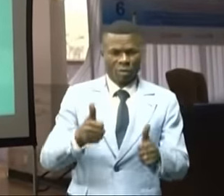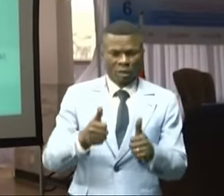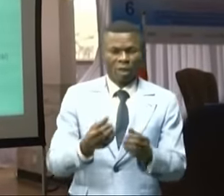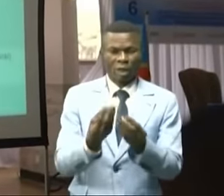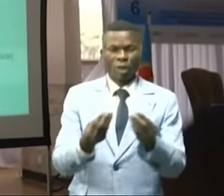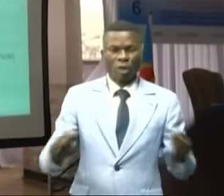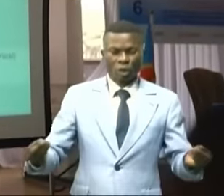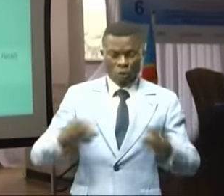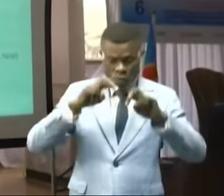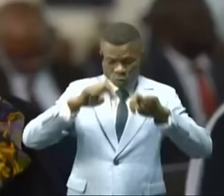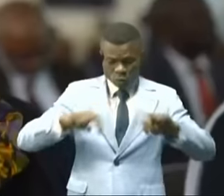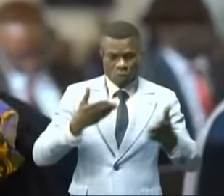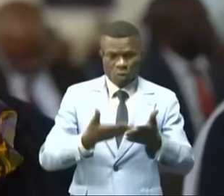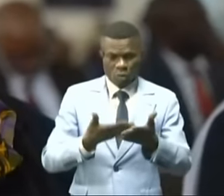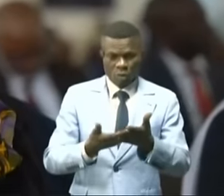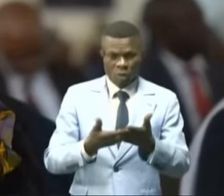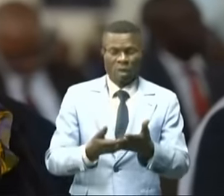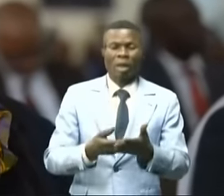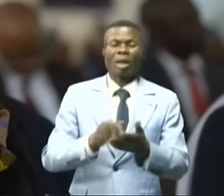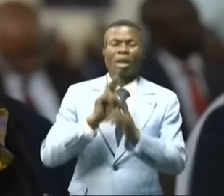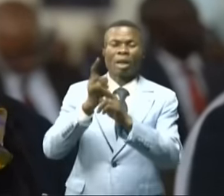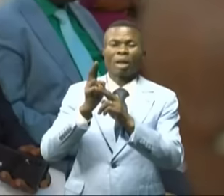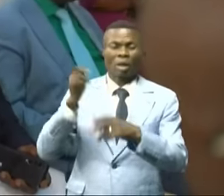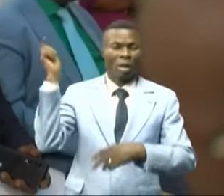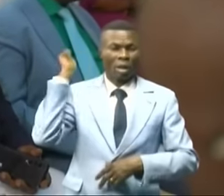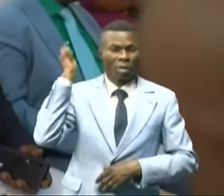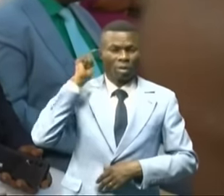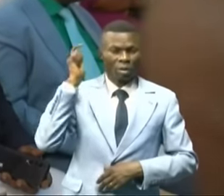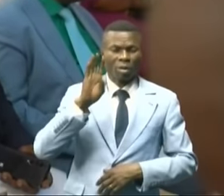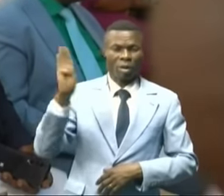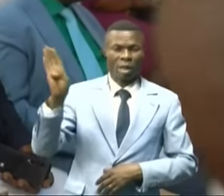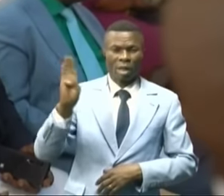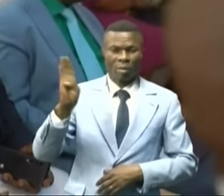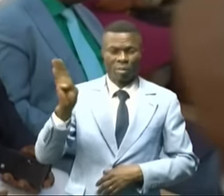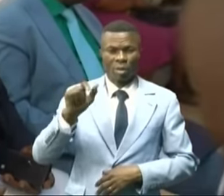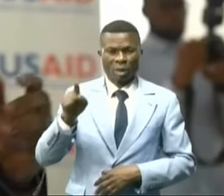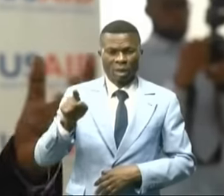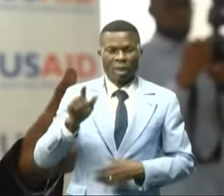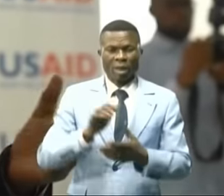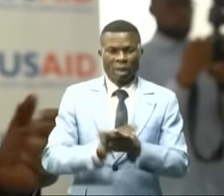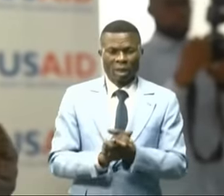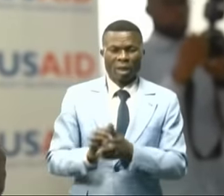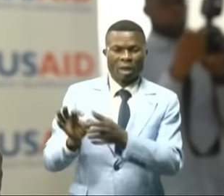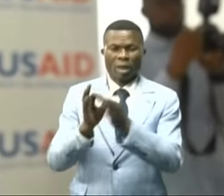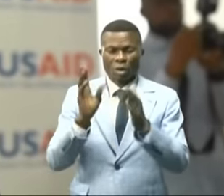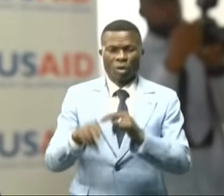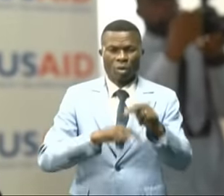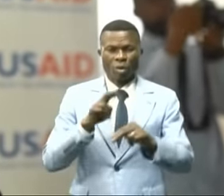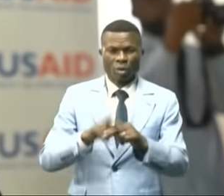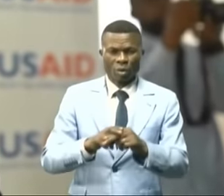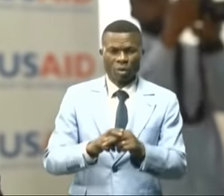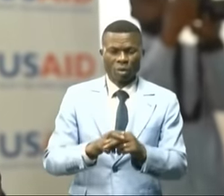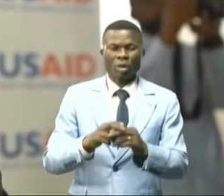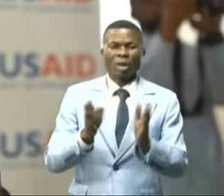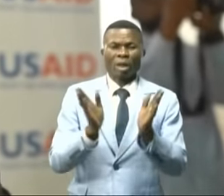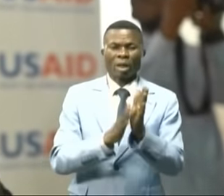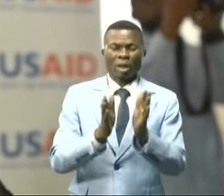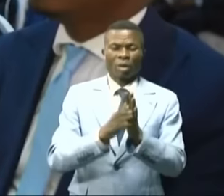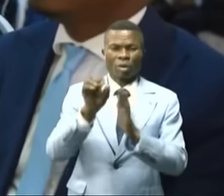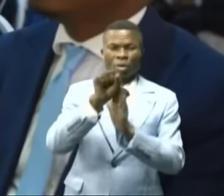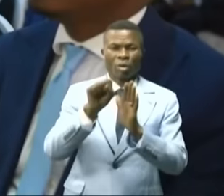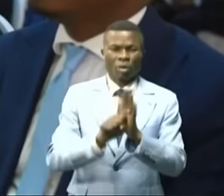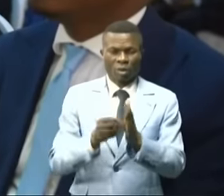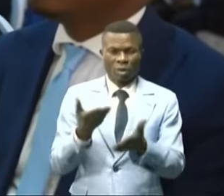de l'enquête, selon les démographes, les professeurs Bernard Loutoutala Mumpassi, coordonnateur national de l'équipe d'experts et